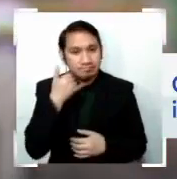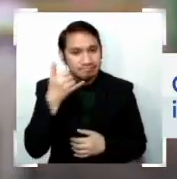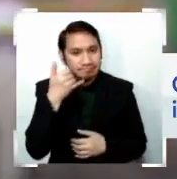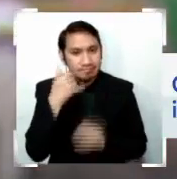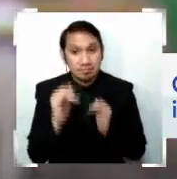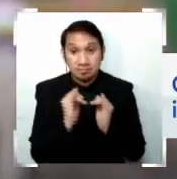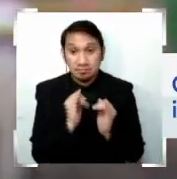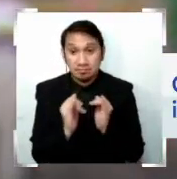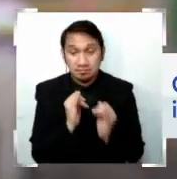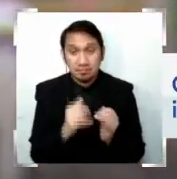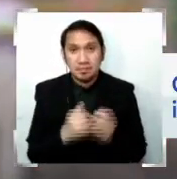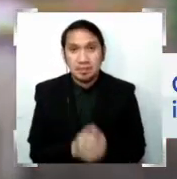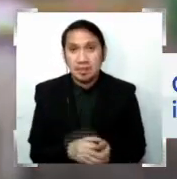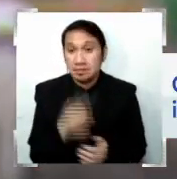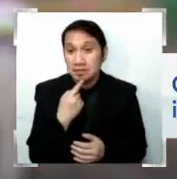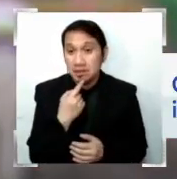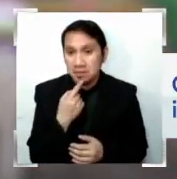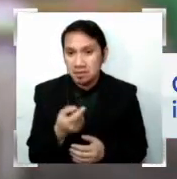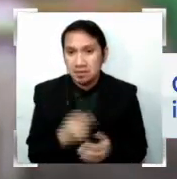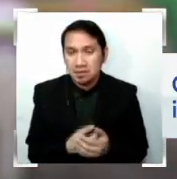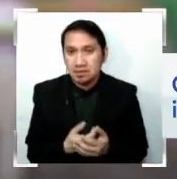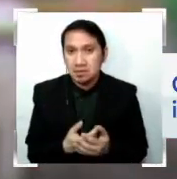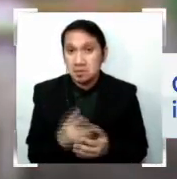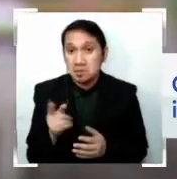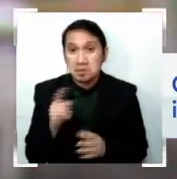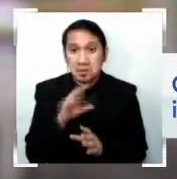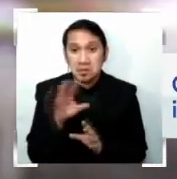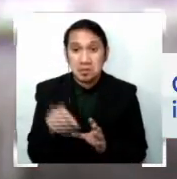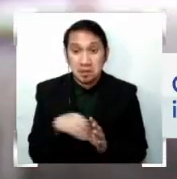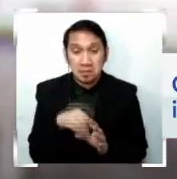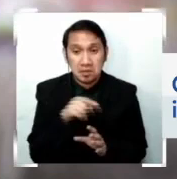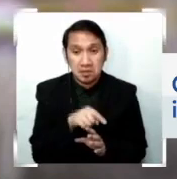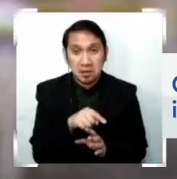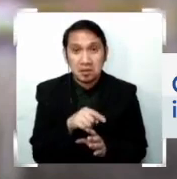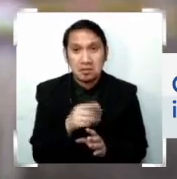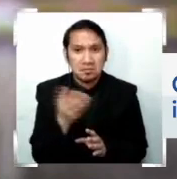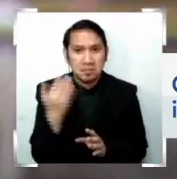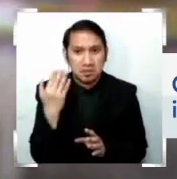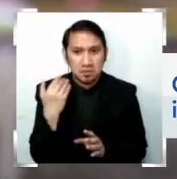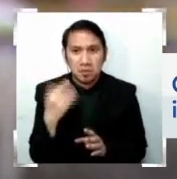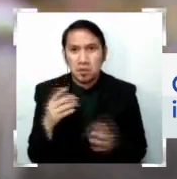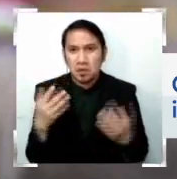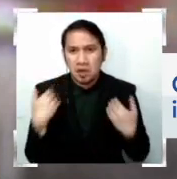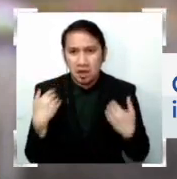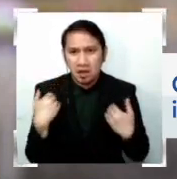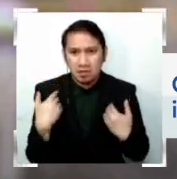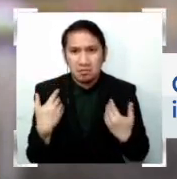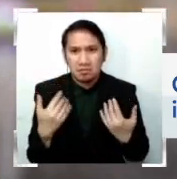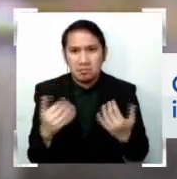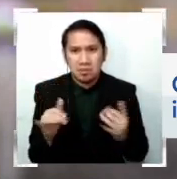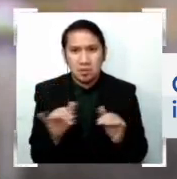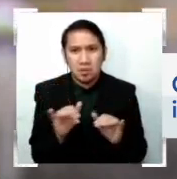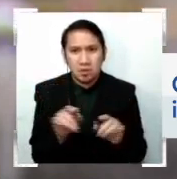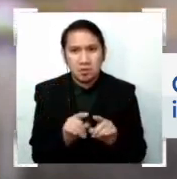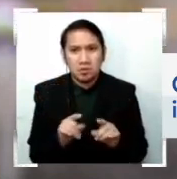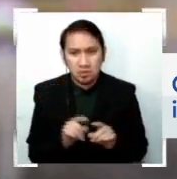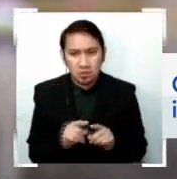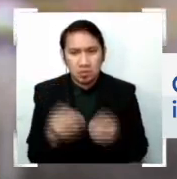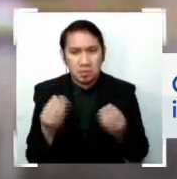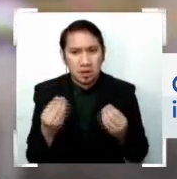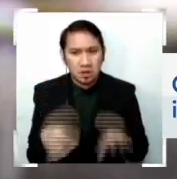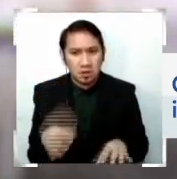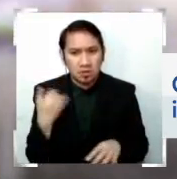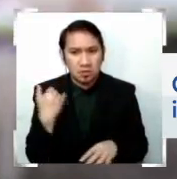Station, sinabi niyang nasangkot na dati ang suspect na appraiser sa mga insidente ng mga nawawalang alahas sa pinagtatrabahuan niyang pawn